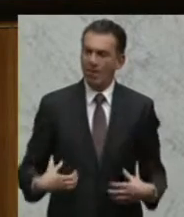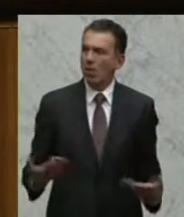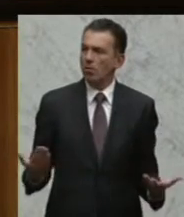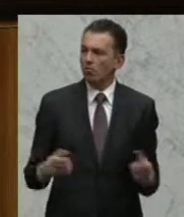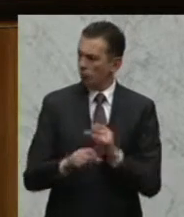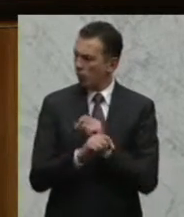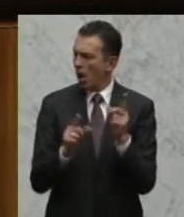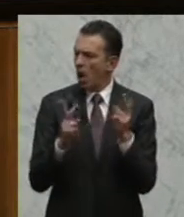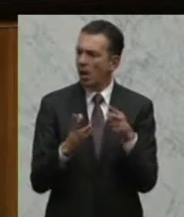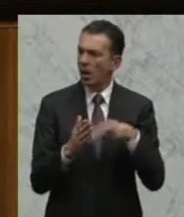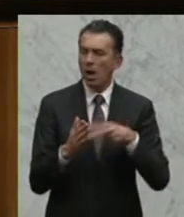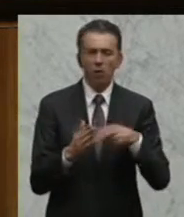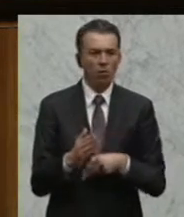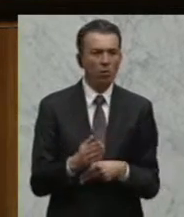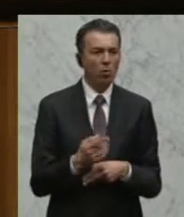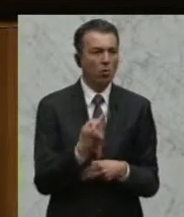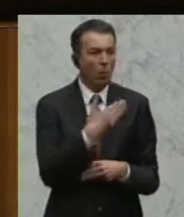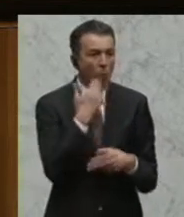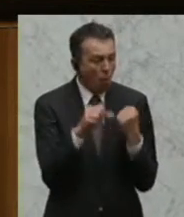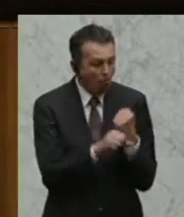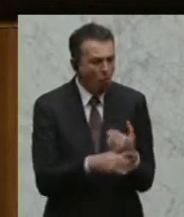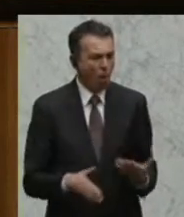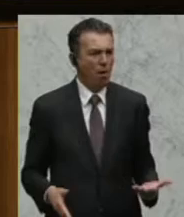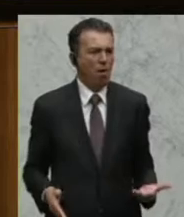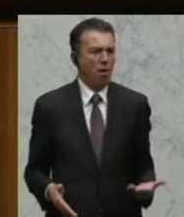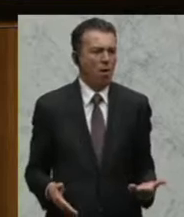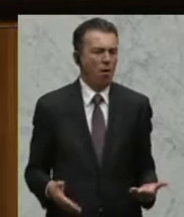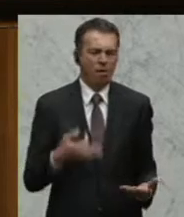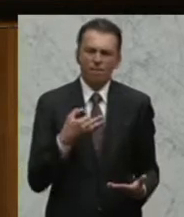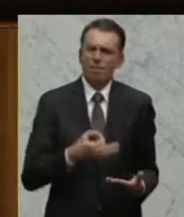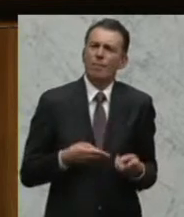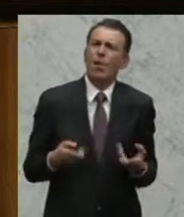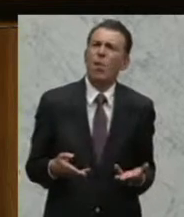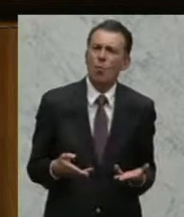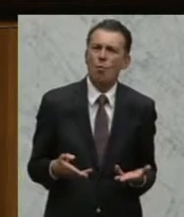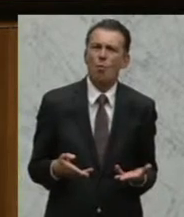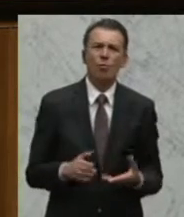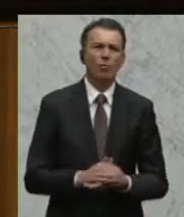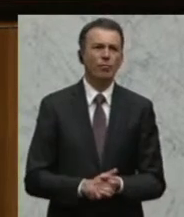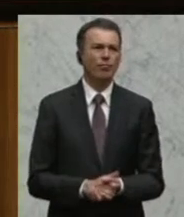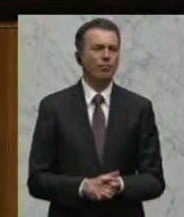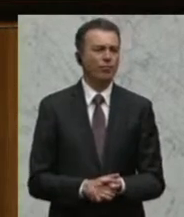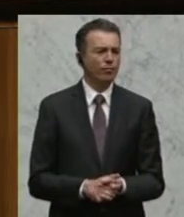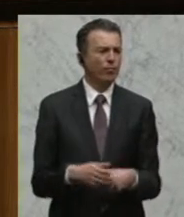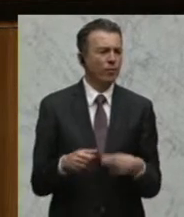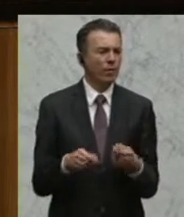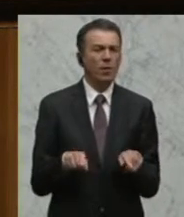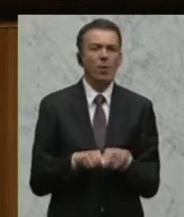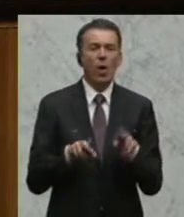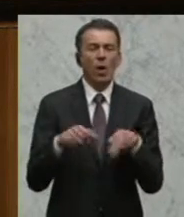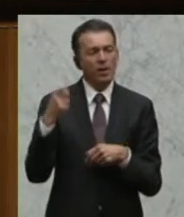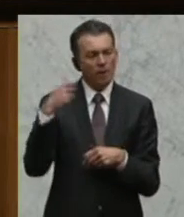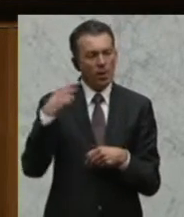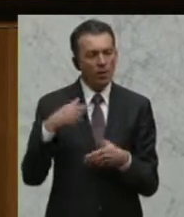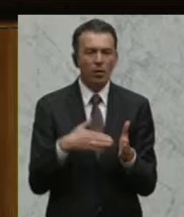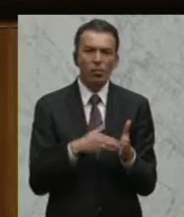klar nachlesbar. Und Sie machen es nicht. Und Sie machen es nicht. Und da frage ich mich schon, warum machen Sie es nicht? Es gibt ja sogar Rechtsmeinungen.